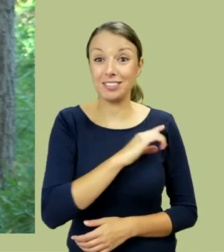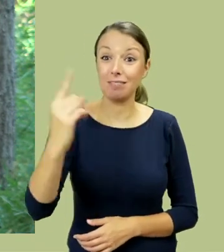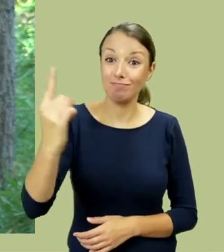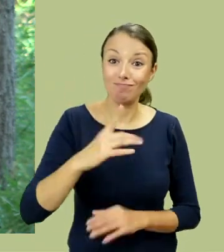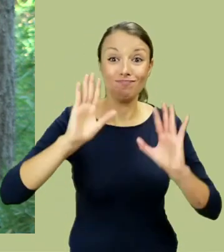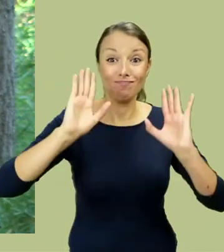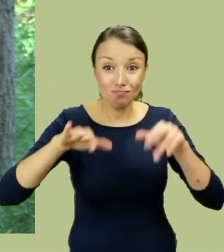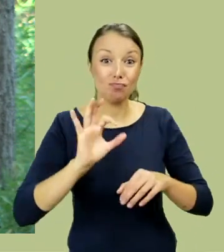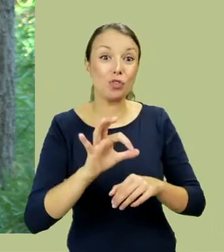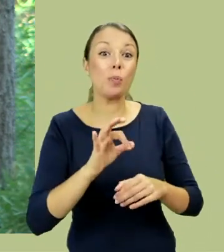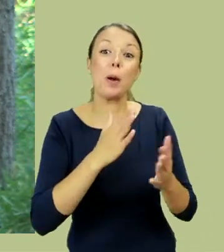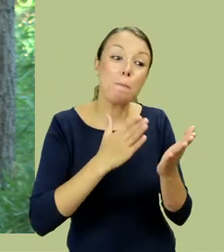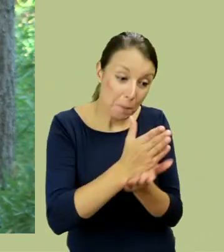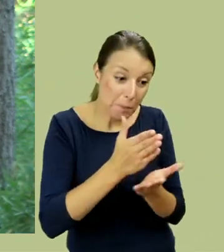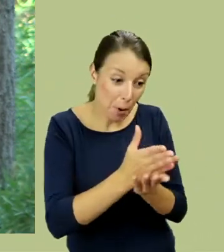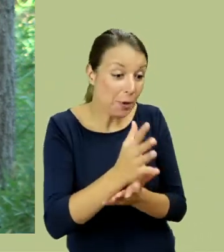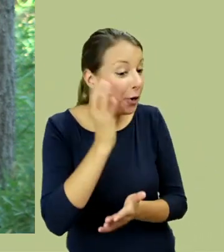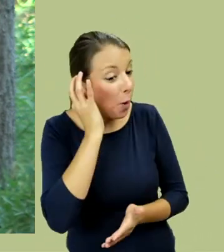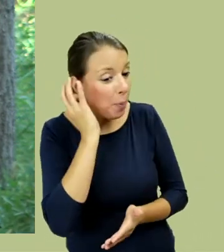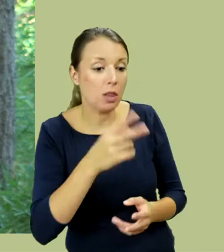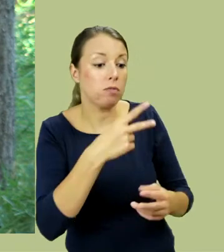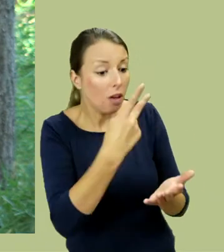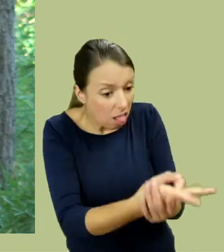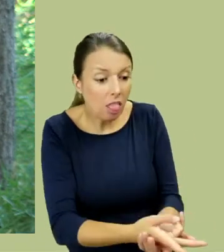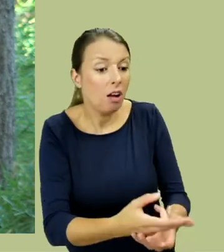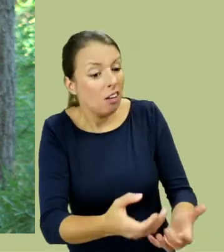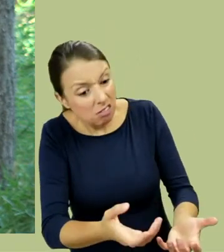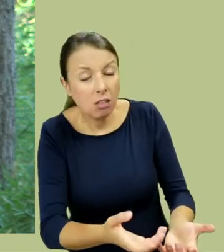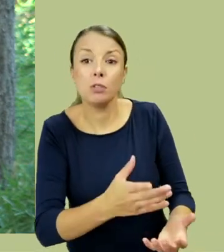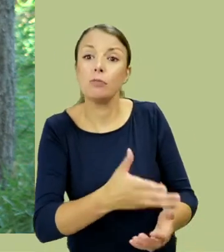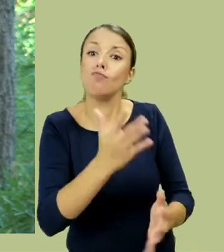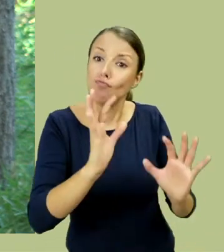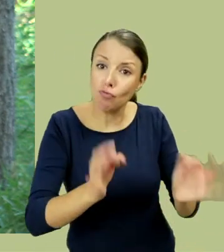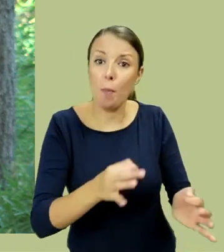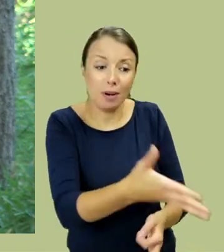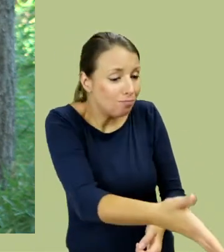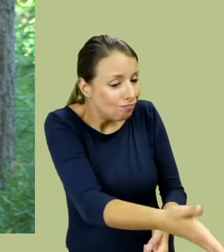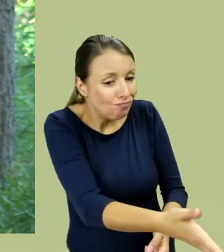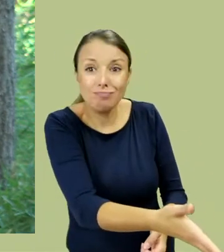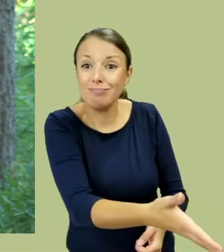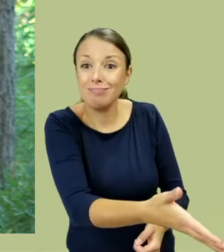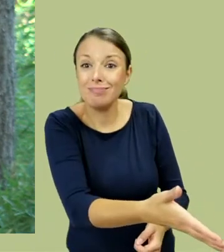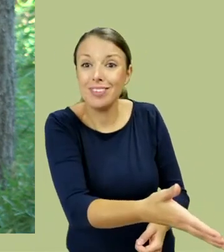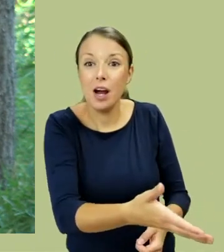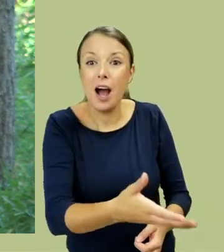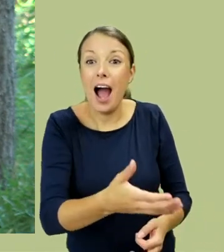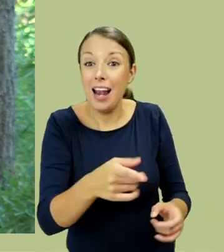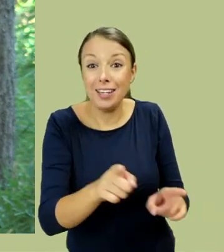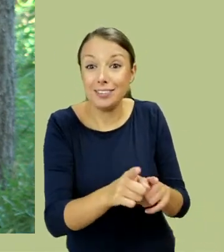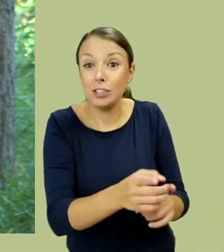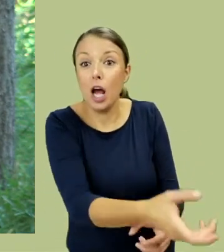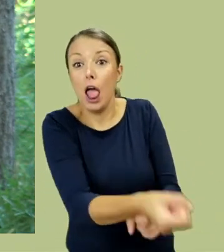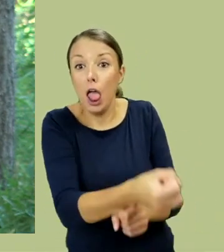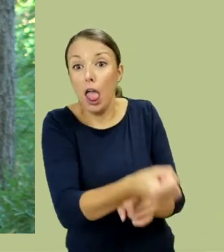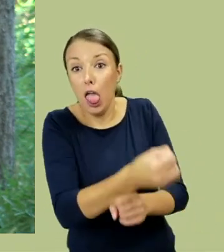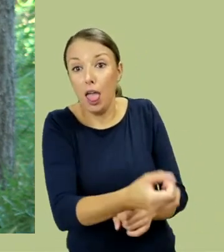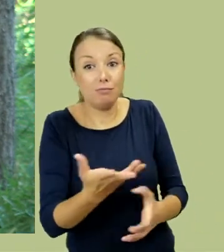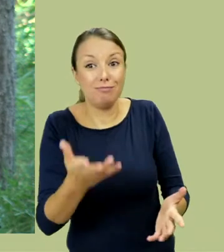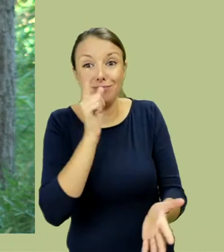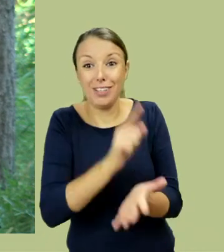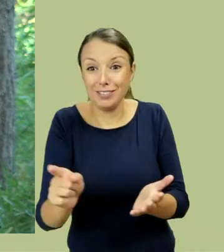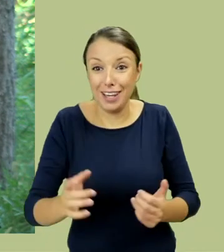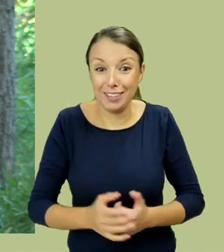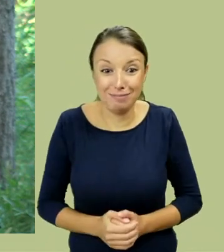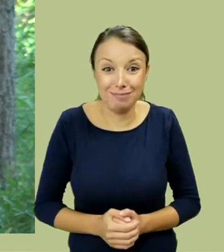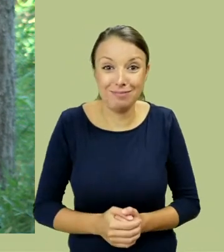damie pomóc podnieść. Podał jej dłoń, ale nie dał rady jej podnieść. Myślę, że wyobraził